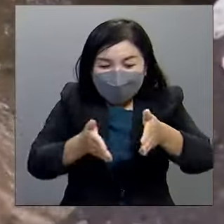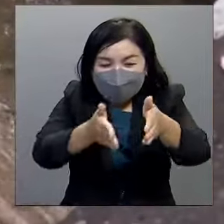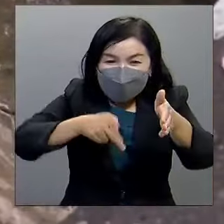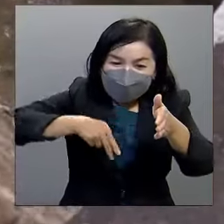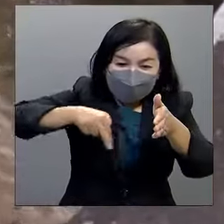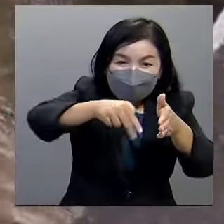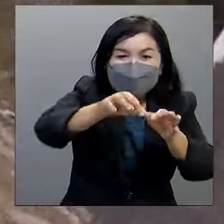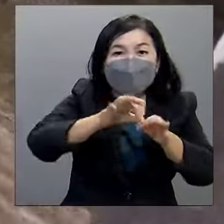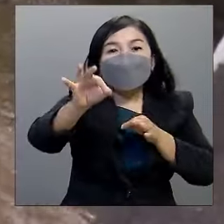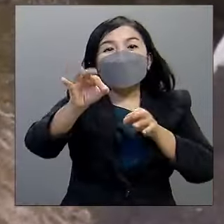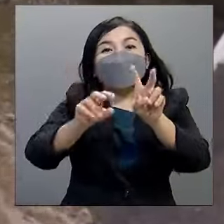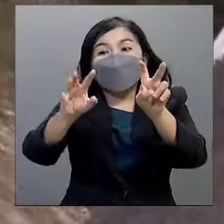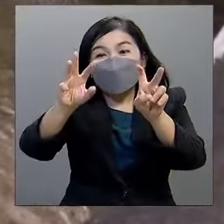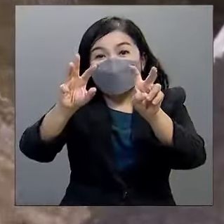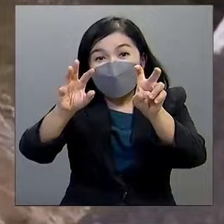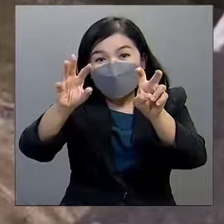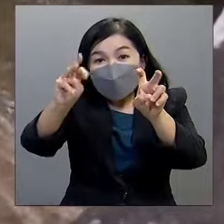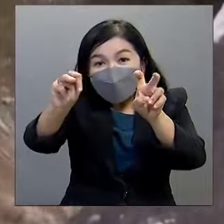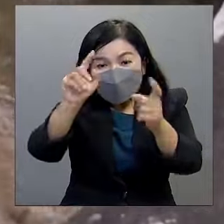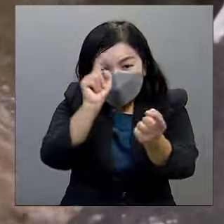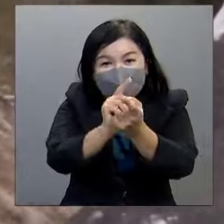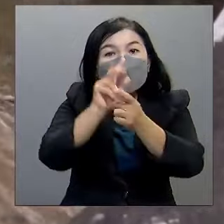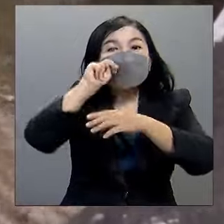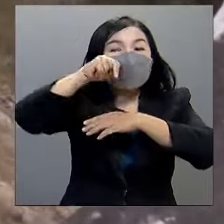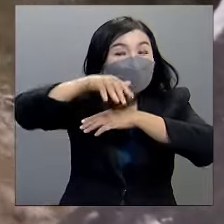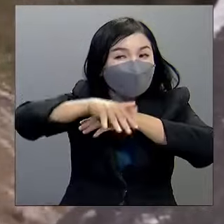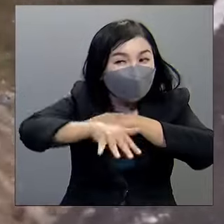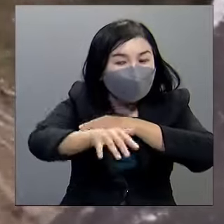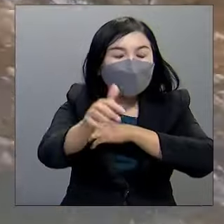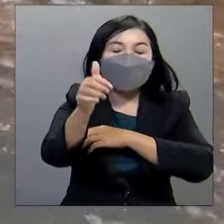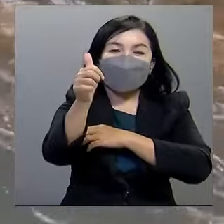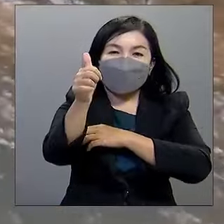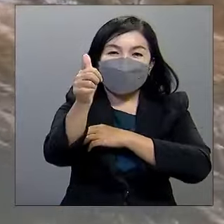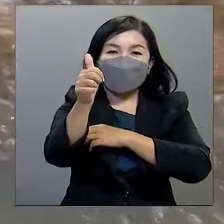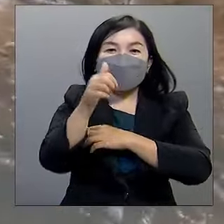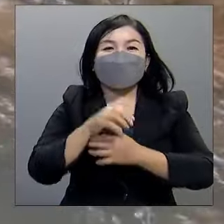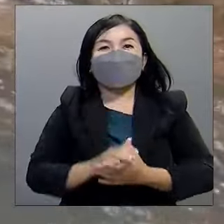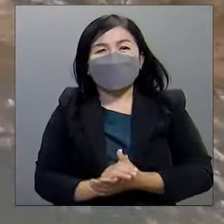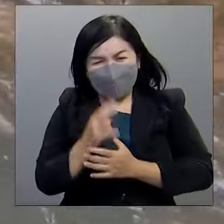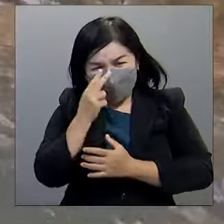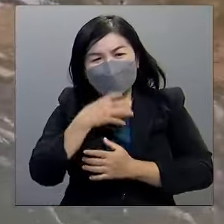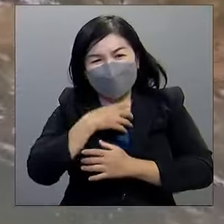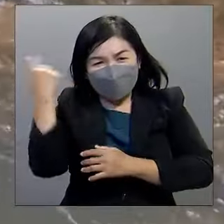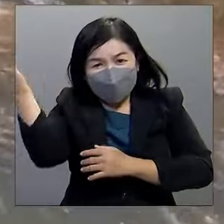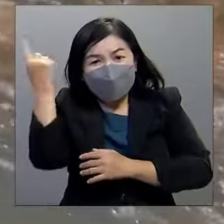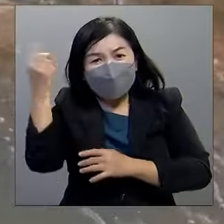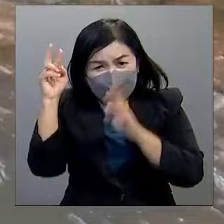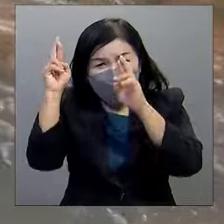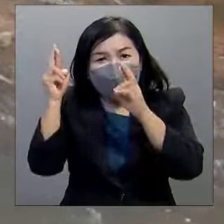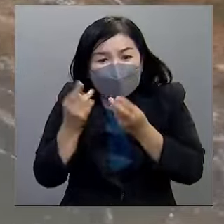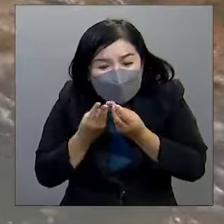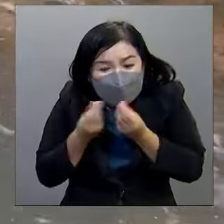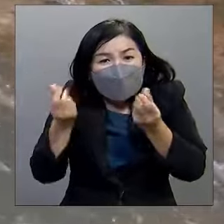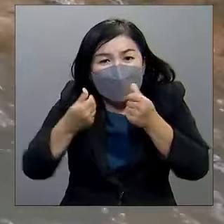างประมาณ200เมตรก็จะถึงน้ำตกอ่างปลากั้งทันทีค่ะคุณผู้ชมคะ โอ้นะไปเที่ยวช่วงนี้อาจจะต้องระวังหน่อย